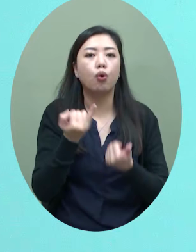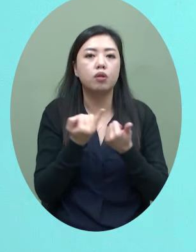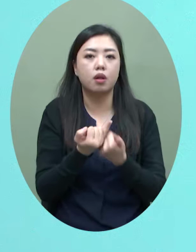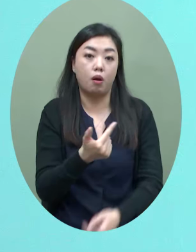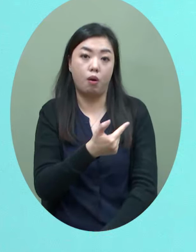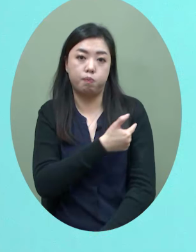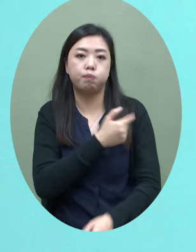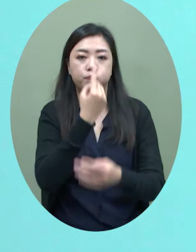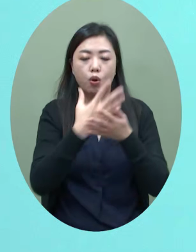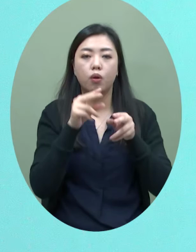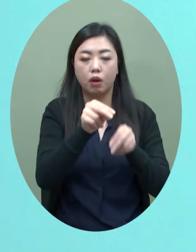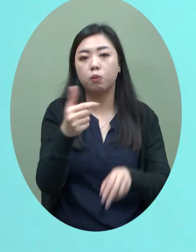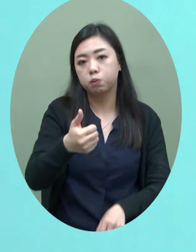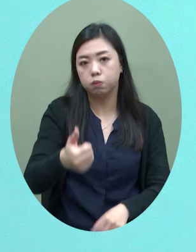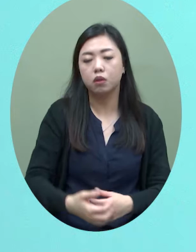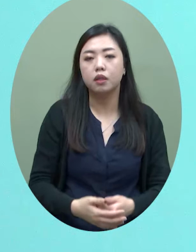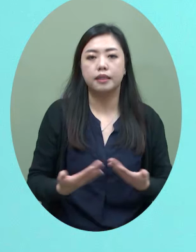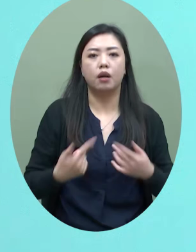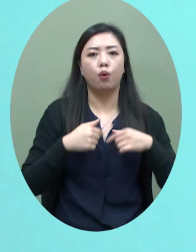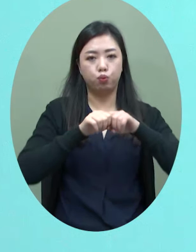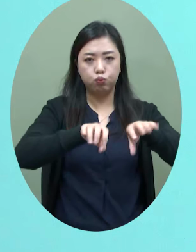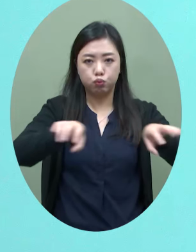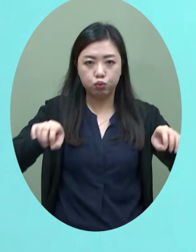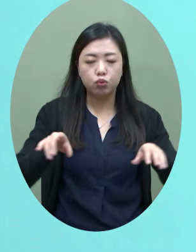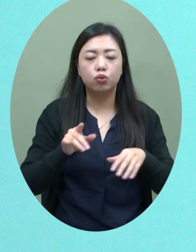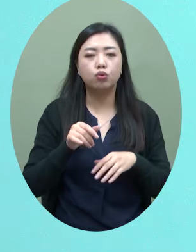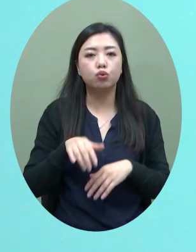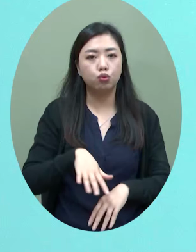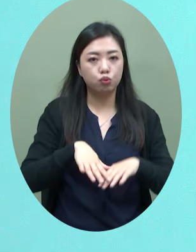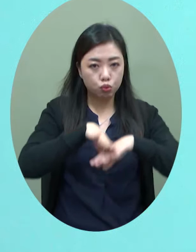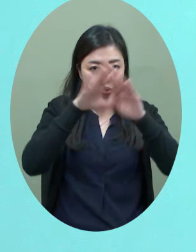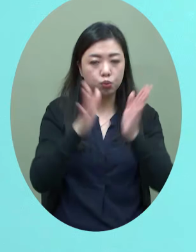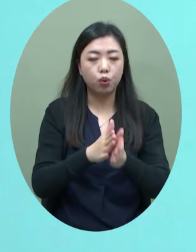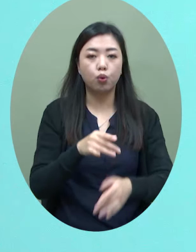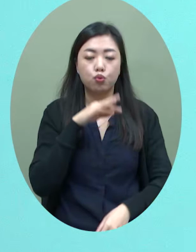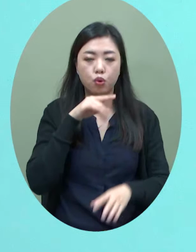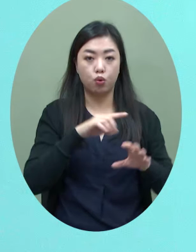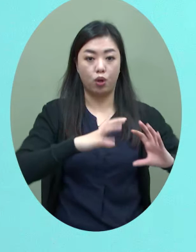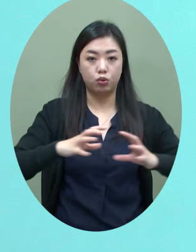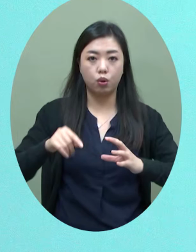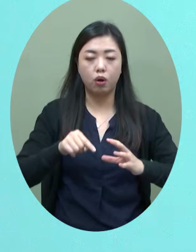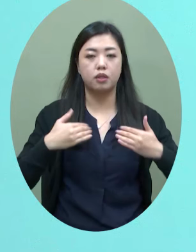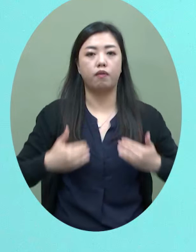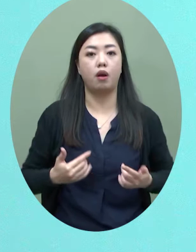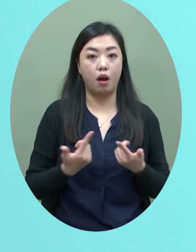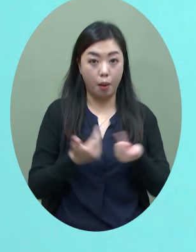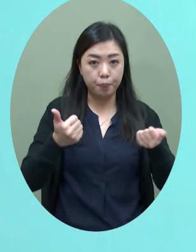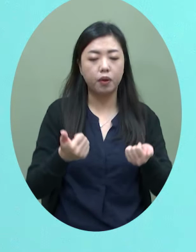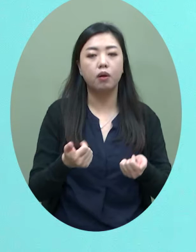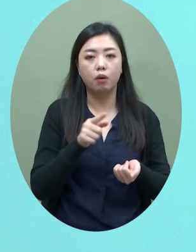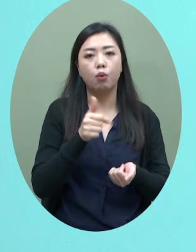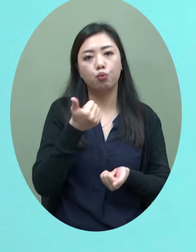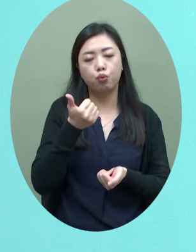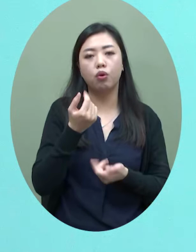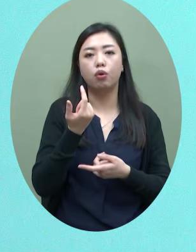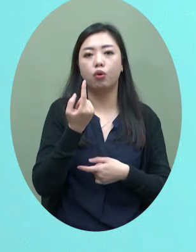嚟到預約接種。所以我喺呢度呼籲所有係屬於可以預約接種疫苗嘅香港市民